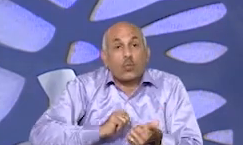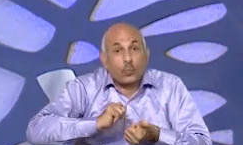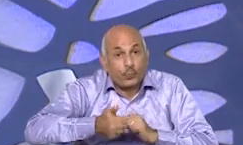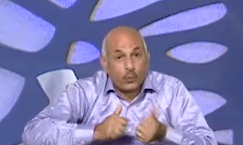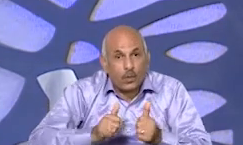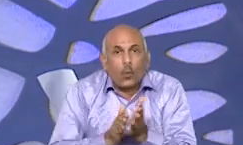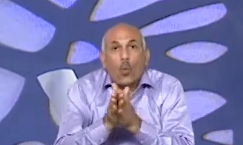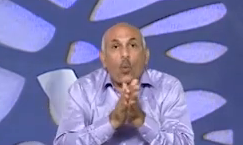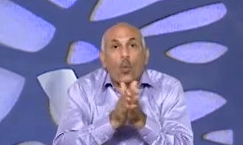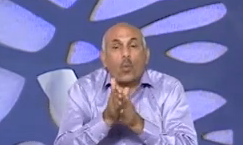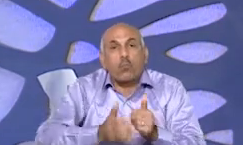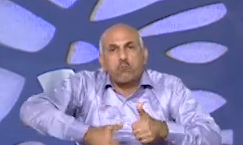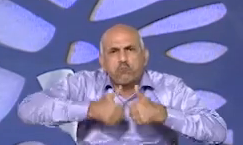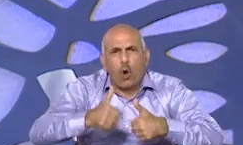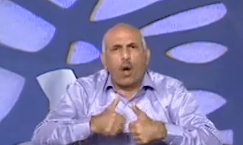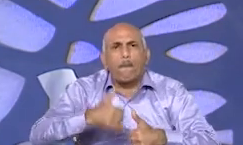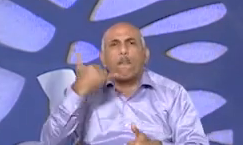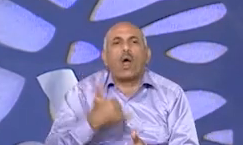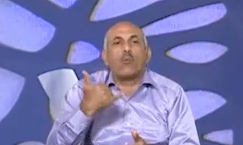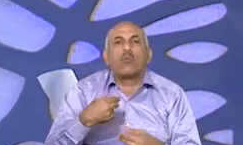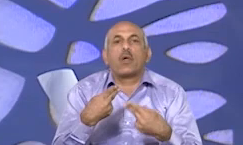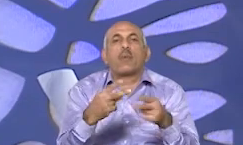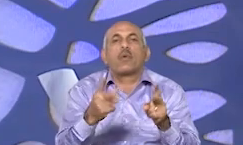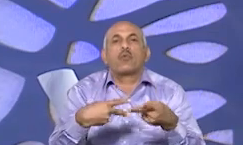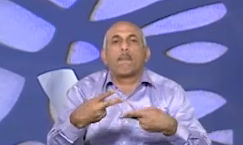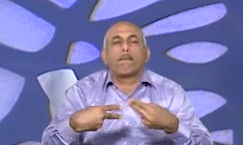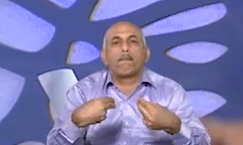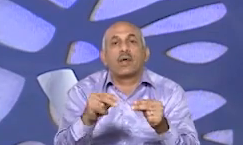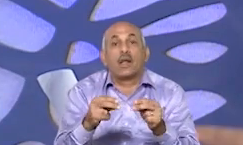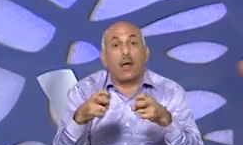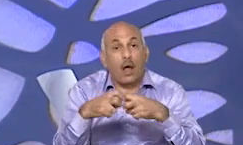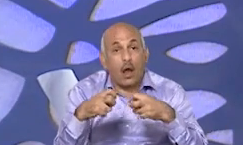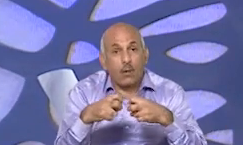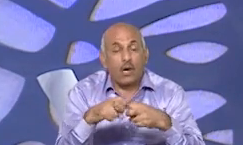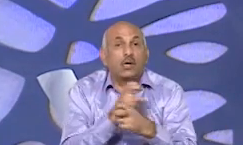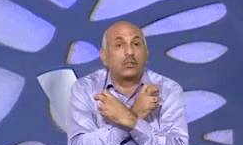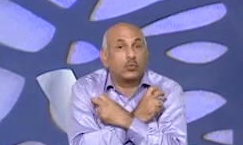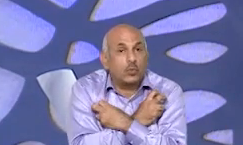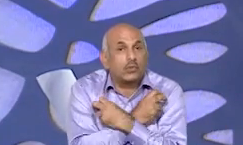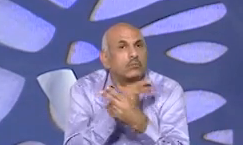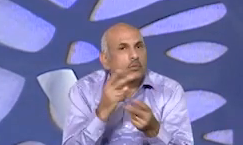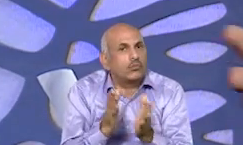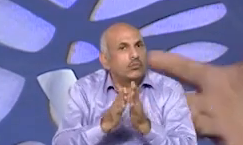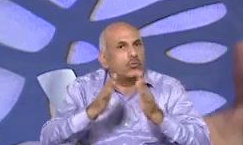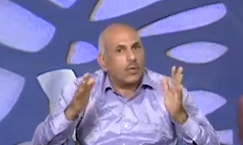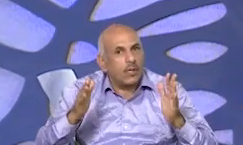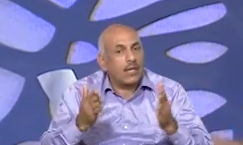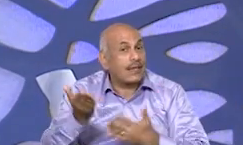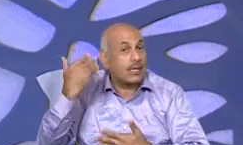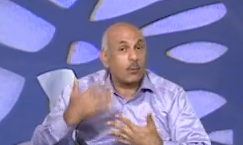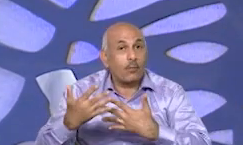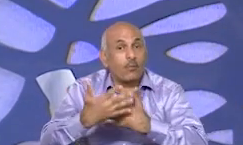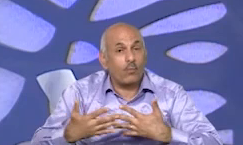الكبير في الجزئيه دي هي التسويق. فطبعا معرض تراثنا كان ليه دور كبير قوي، والشراكات اللي كانت بتتعمل